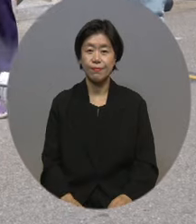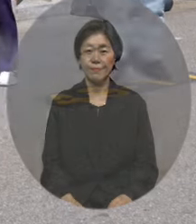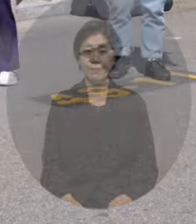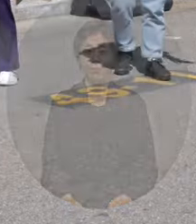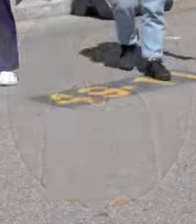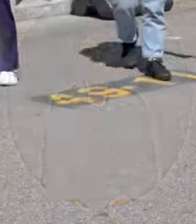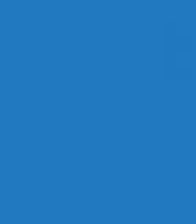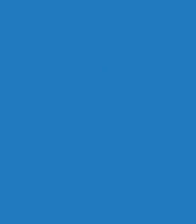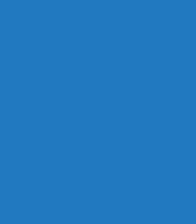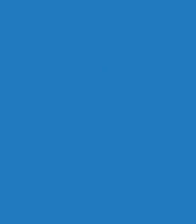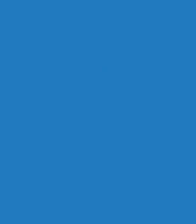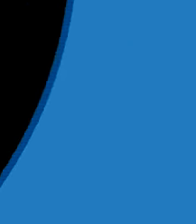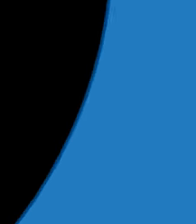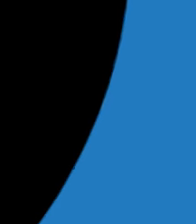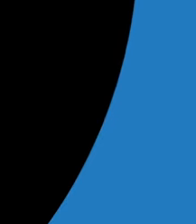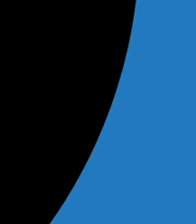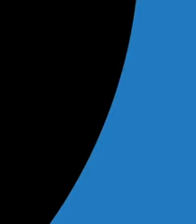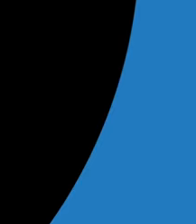권용찬입니다.